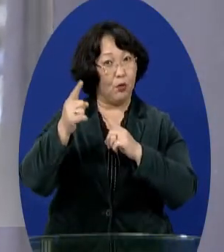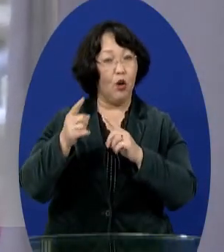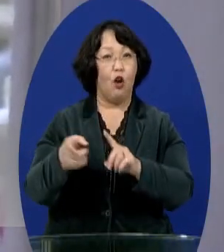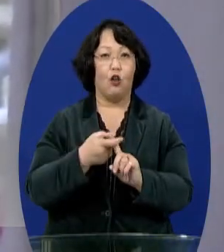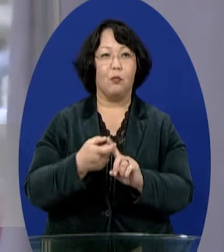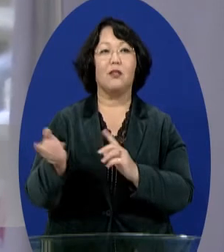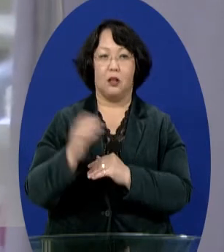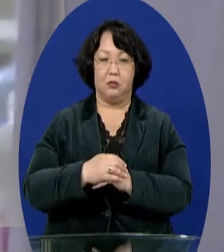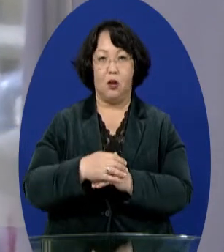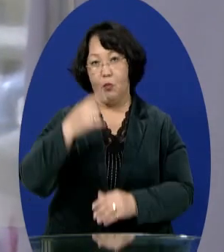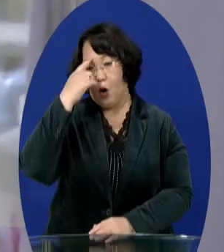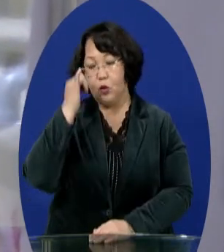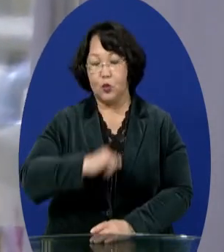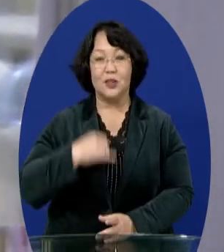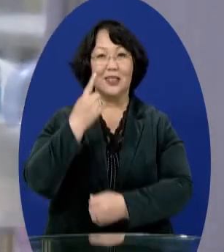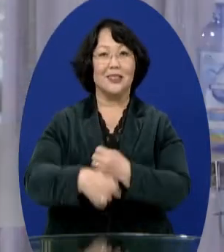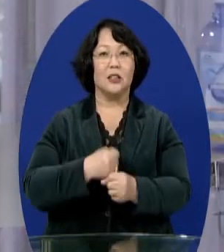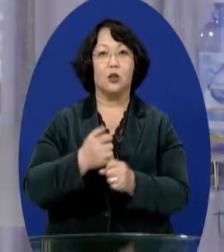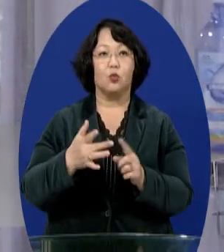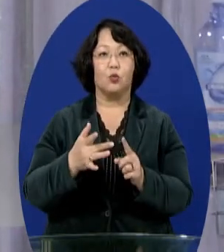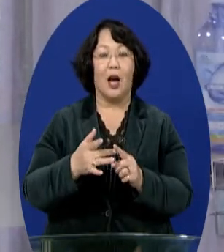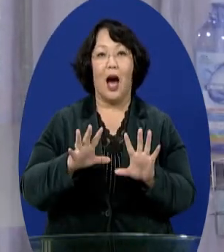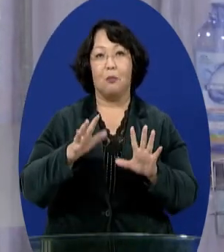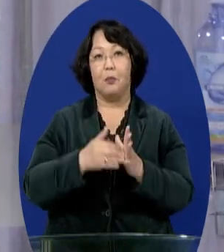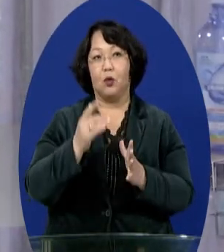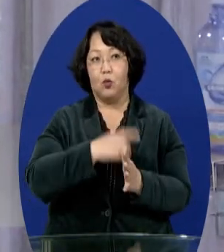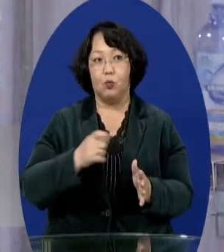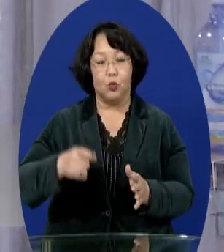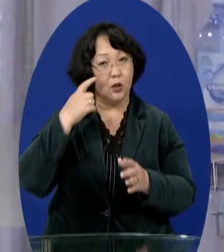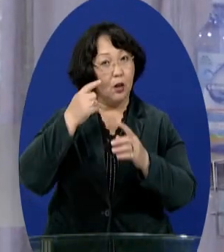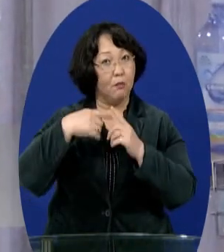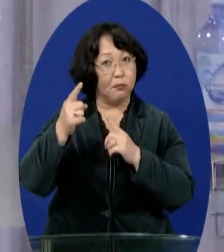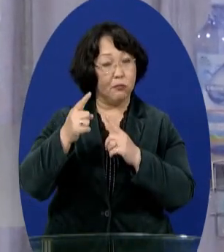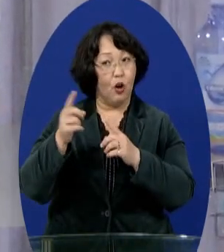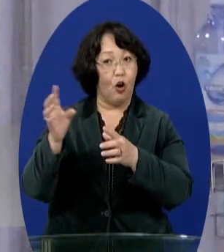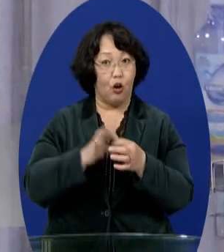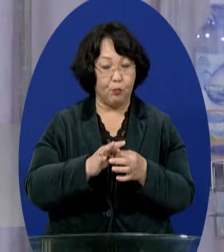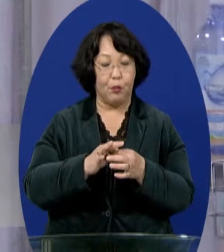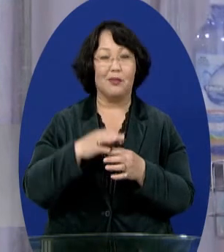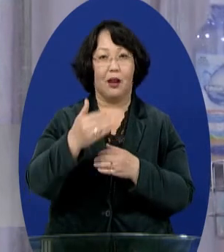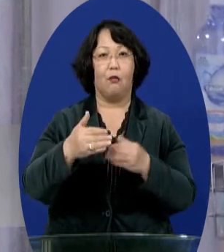байна. Харин манай улсад жилд дунджаар 10,000 гаруй хүн тархины харуултаар хөдөлмөрийн чадвараа алддаг байна.